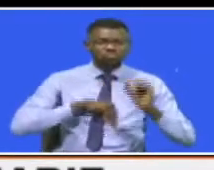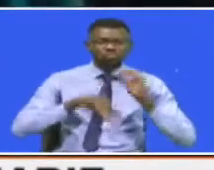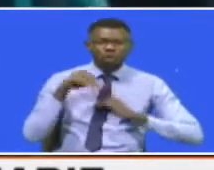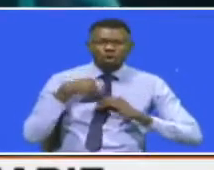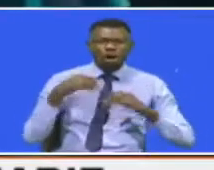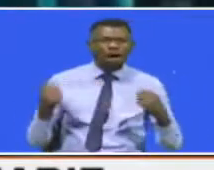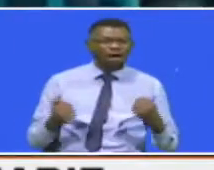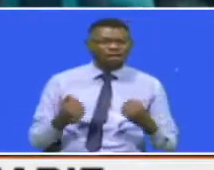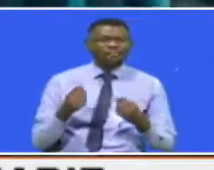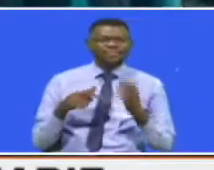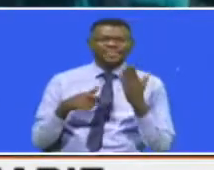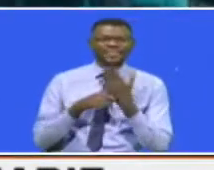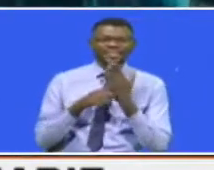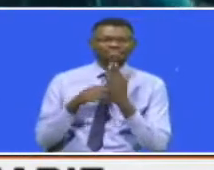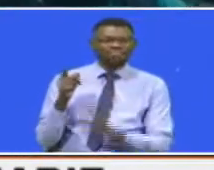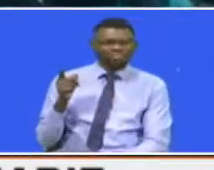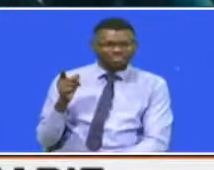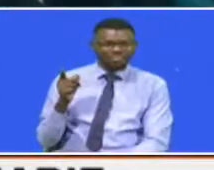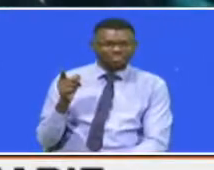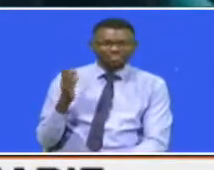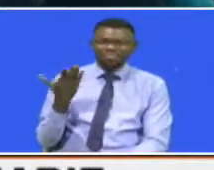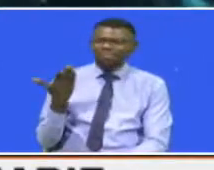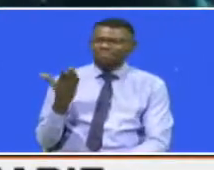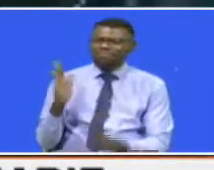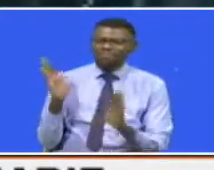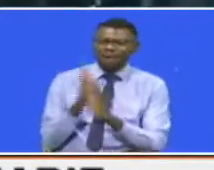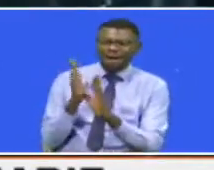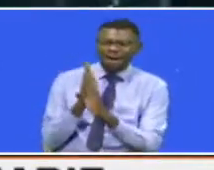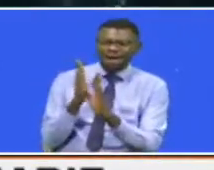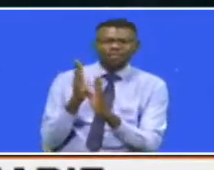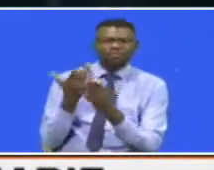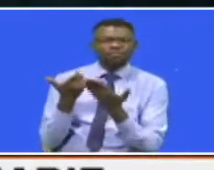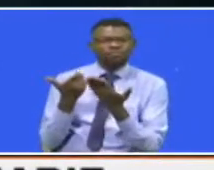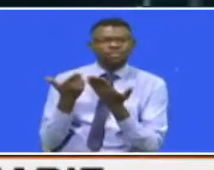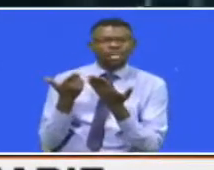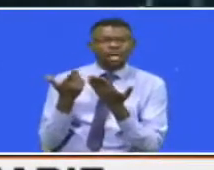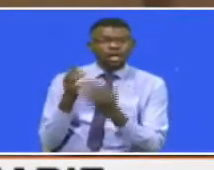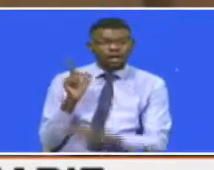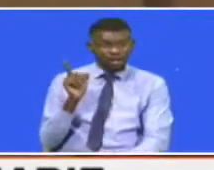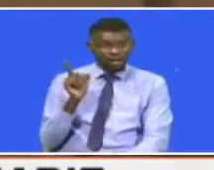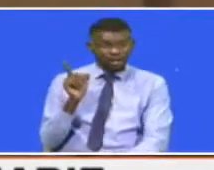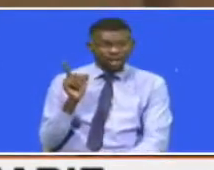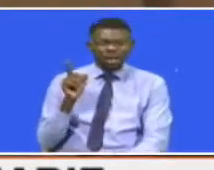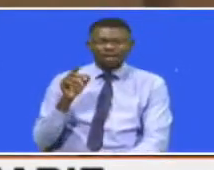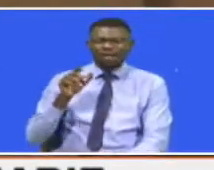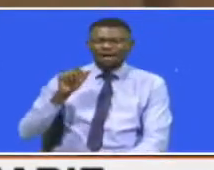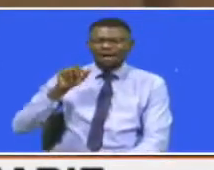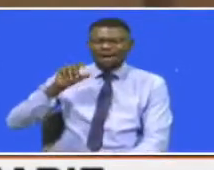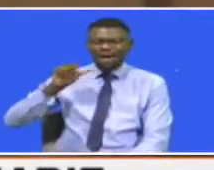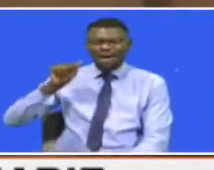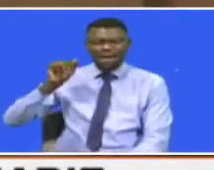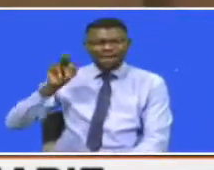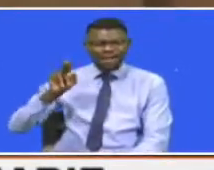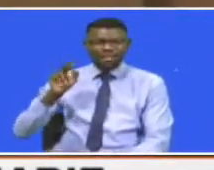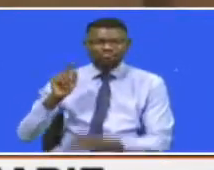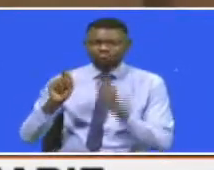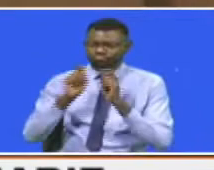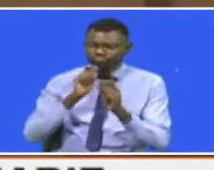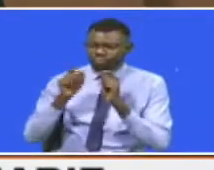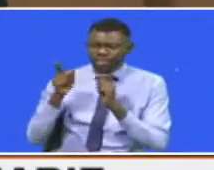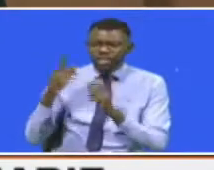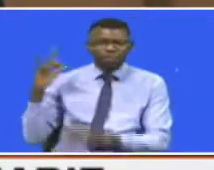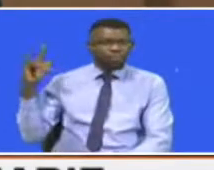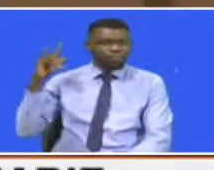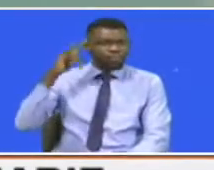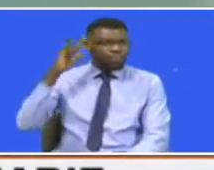iliyojulikana kama behind closed doors, ambapo mwanahabari mpekuzi wa Kenya John Alan Namu alihojiwa. Mwanahabari huyo alitorokea Dubai